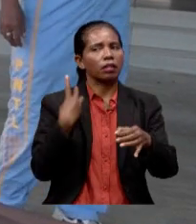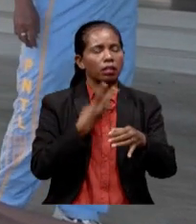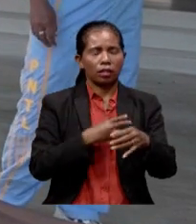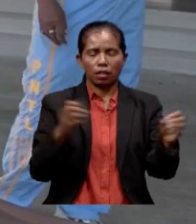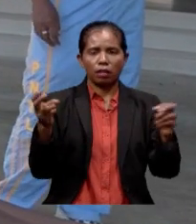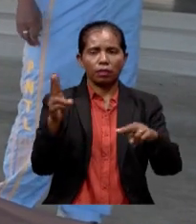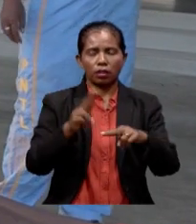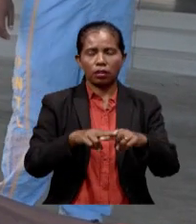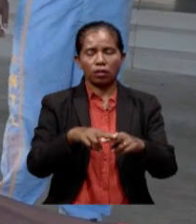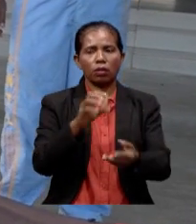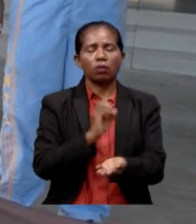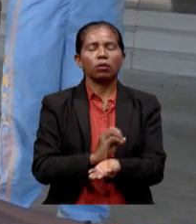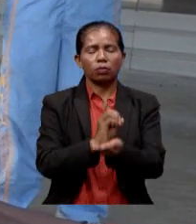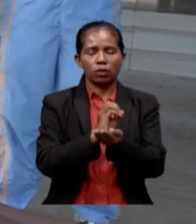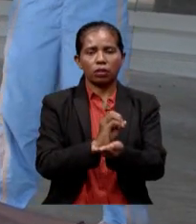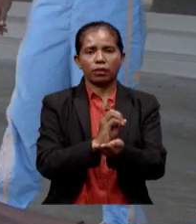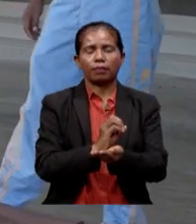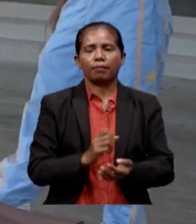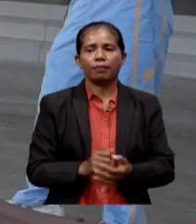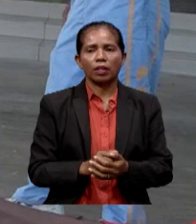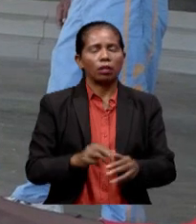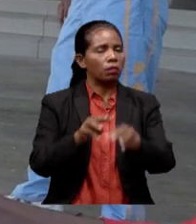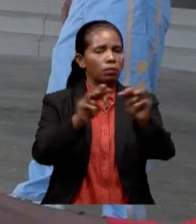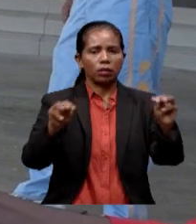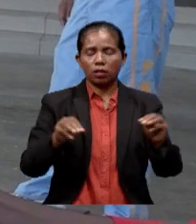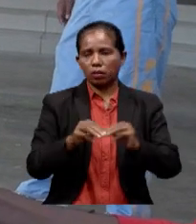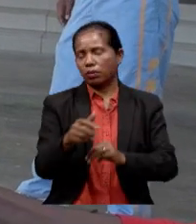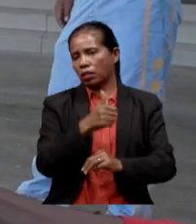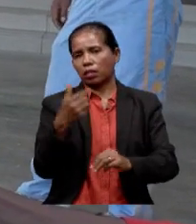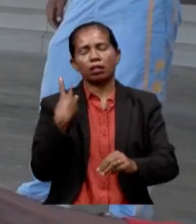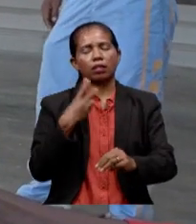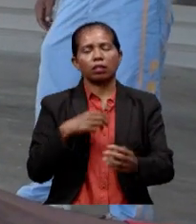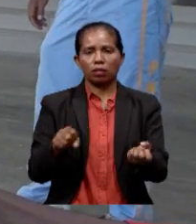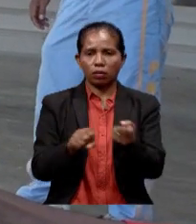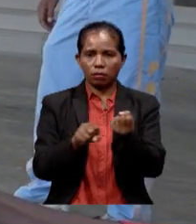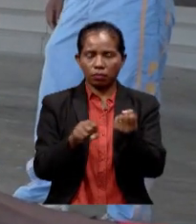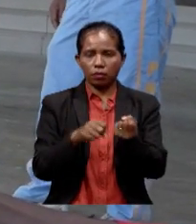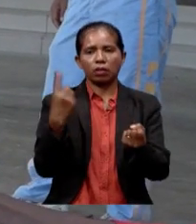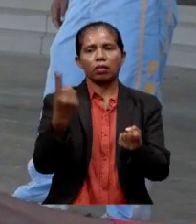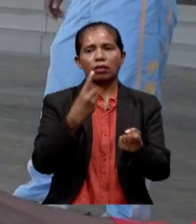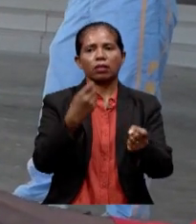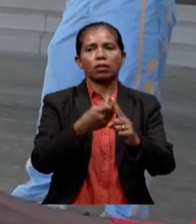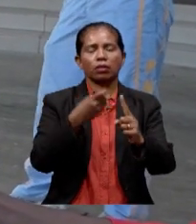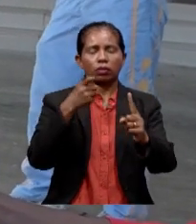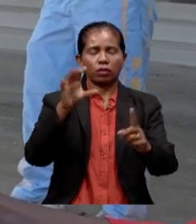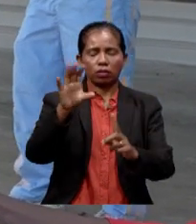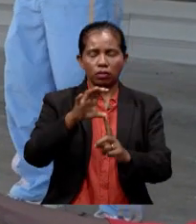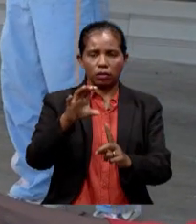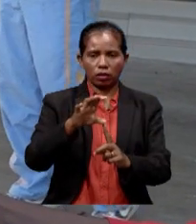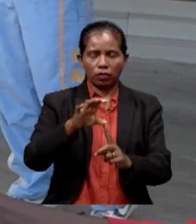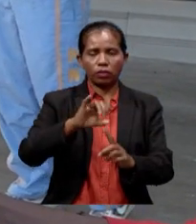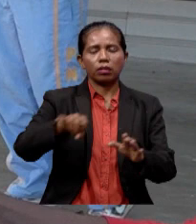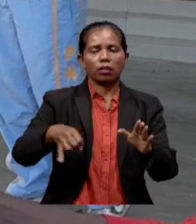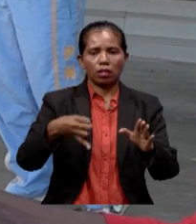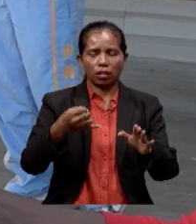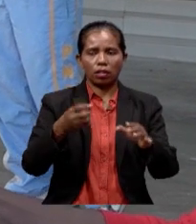ne mako e kusi karaya wadit. Munisipi sur seluk ne ita se apoi na fati, tanto usi komando geral, tanto musa si unidade sir,